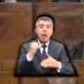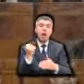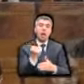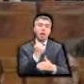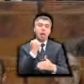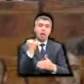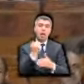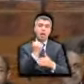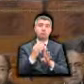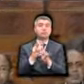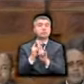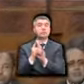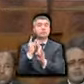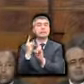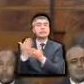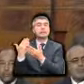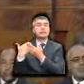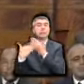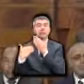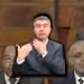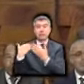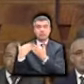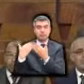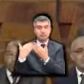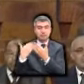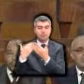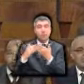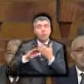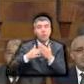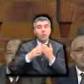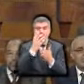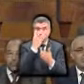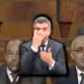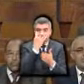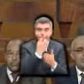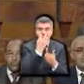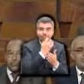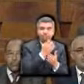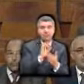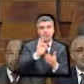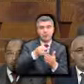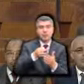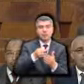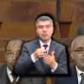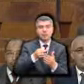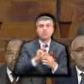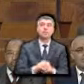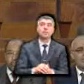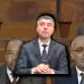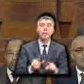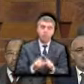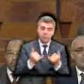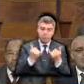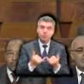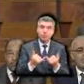حيث صار الاحساس بالغبن واحساس بالتهميش يعني يزيد تعمقا في النفوس. فنطالب